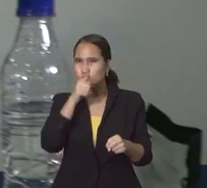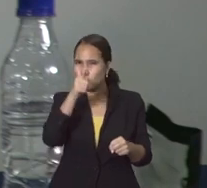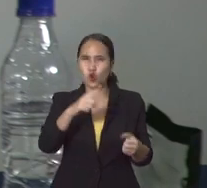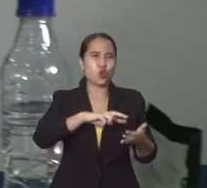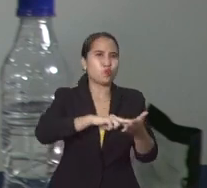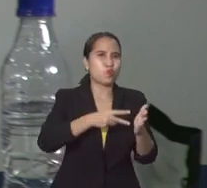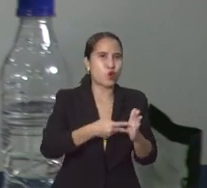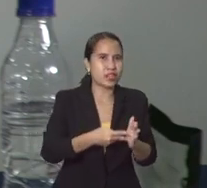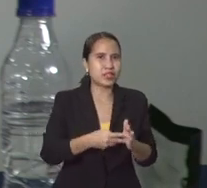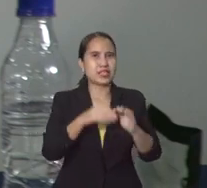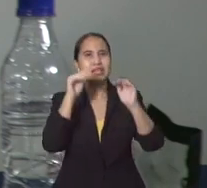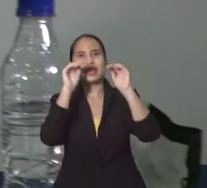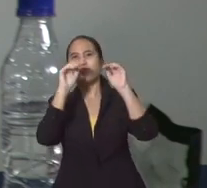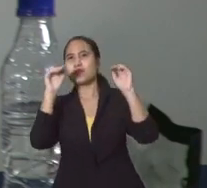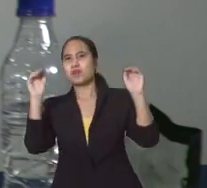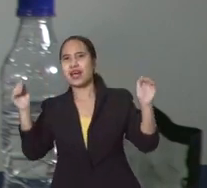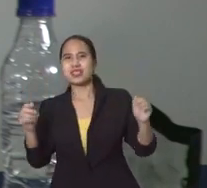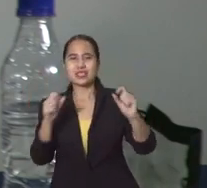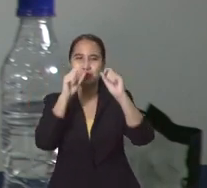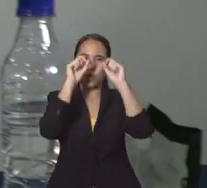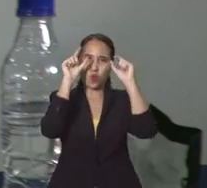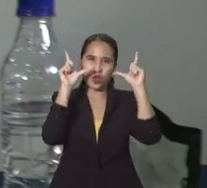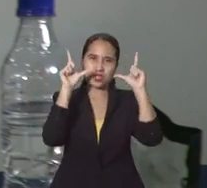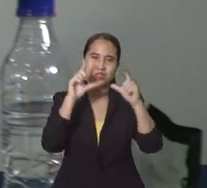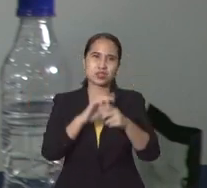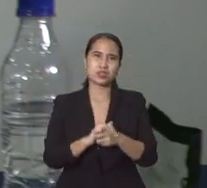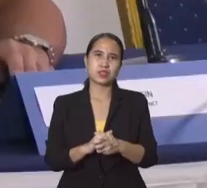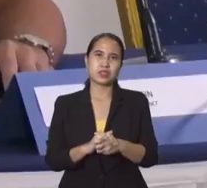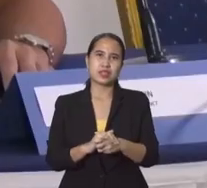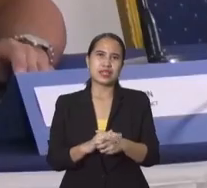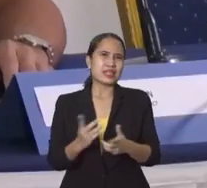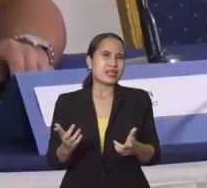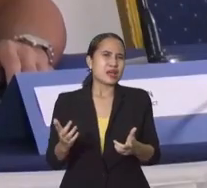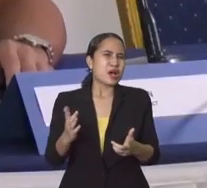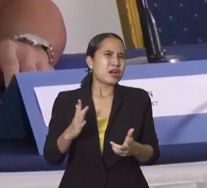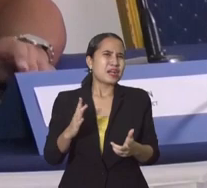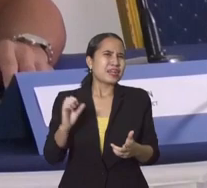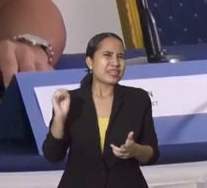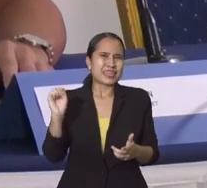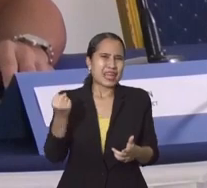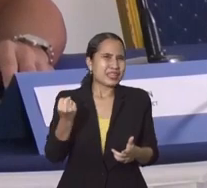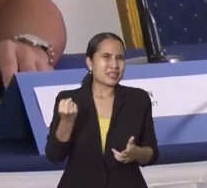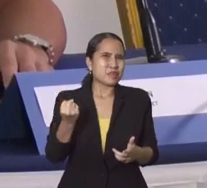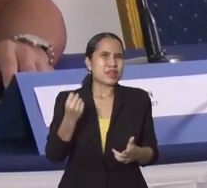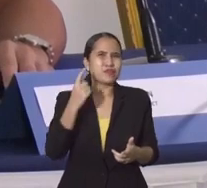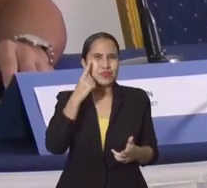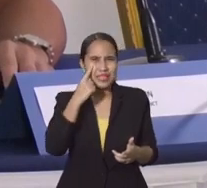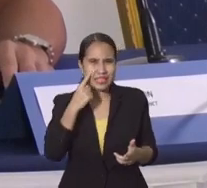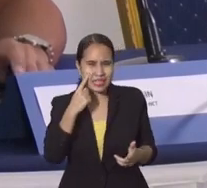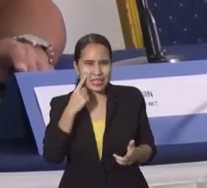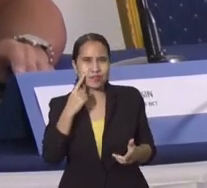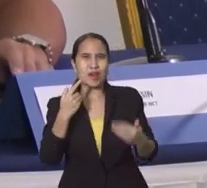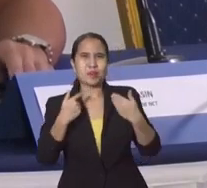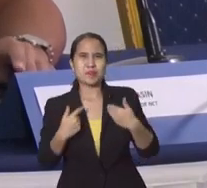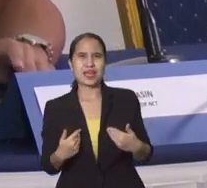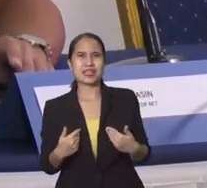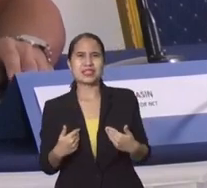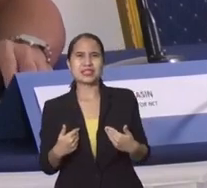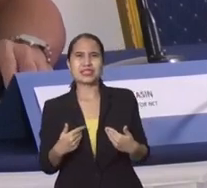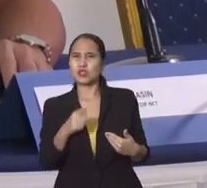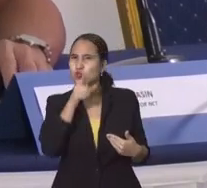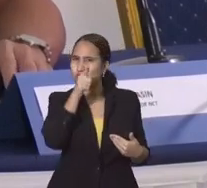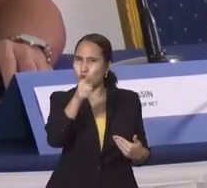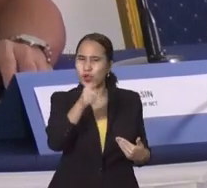het voorlichting, is het bewustwording, rechtvaardig dat je zo omgaat met het leed van mensen. Geen enkel